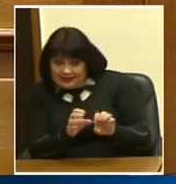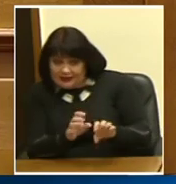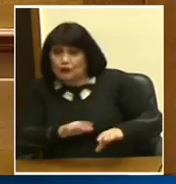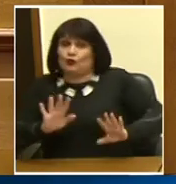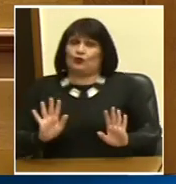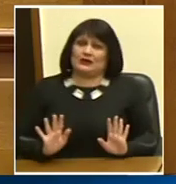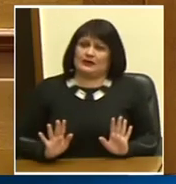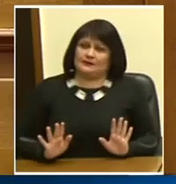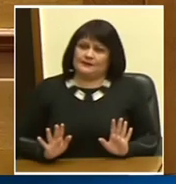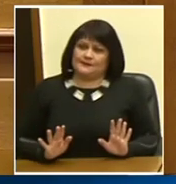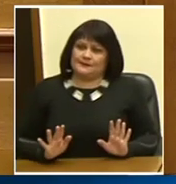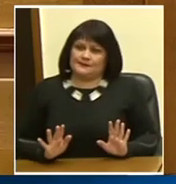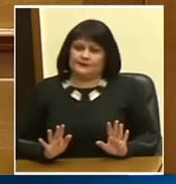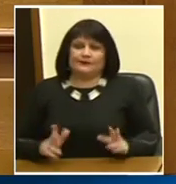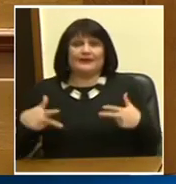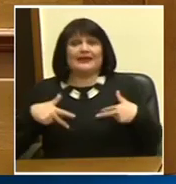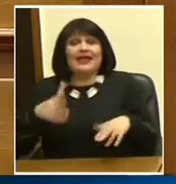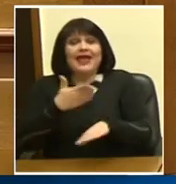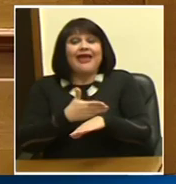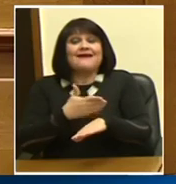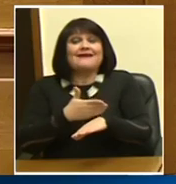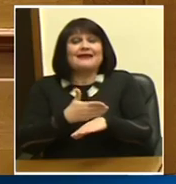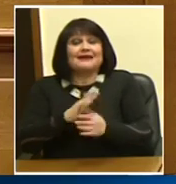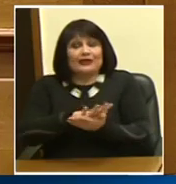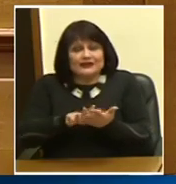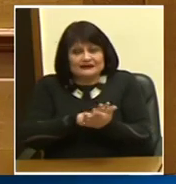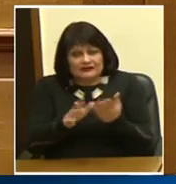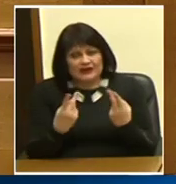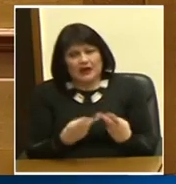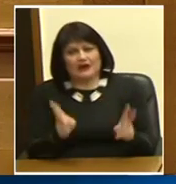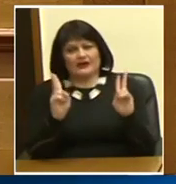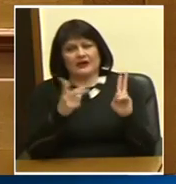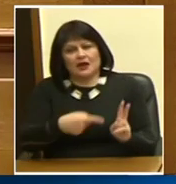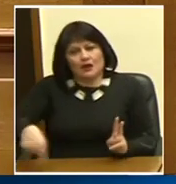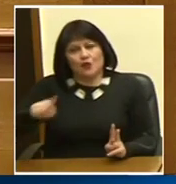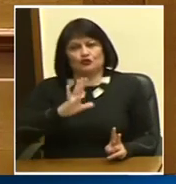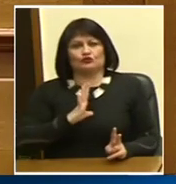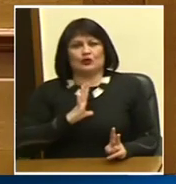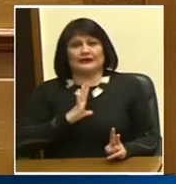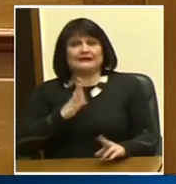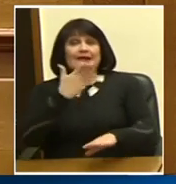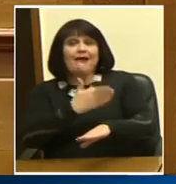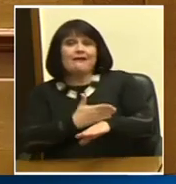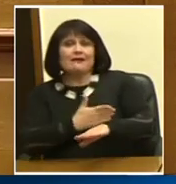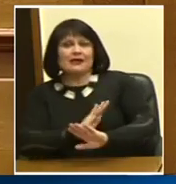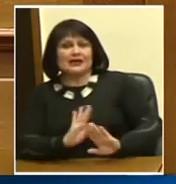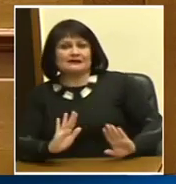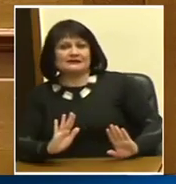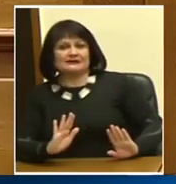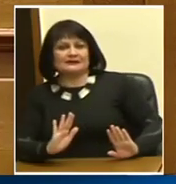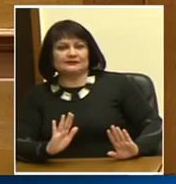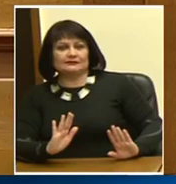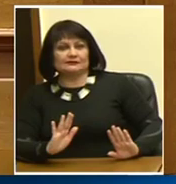αλλά αποτελεί τον εγγυητή της θρησκευτικής ελευθερίας για όλους τους πολίτες του. Μιας